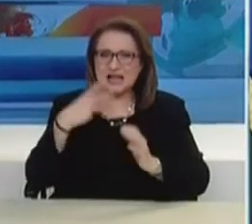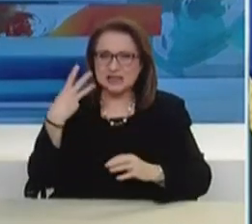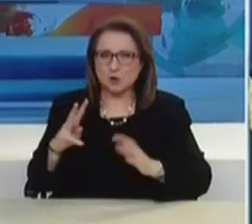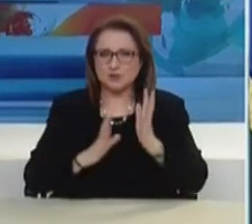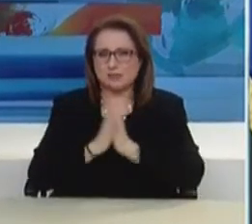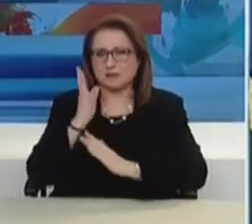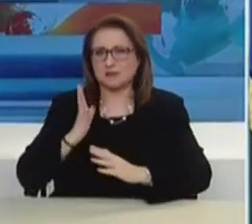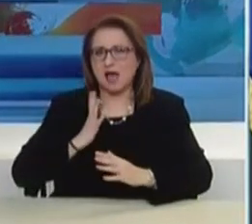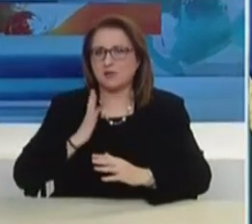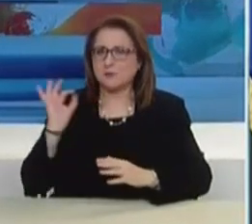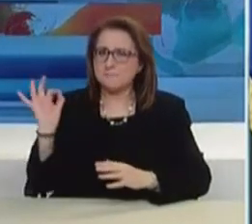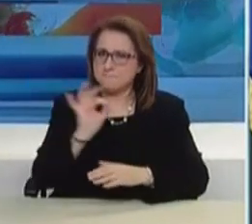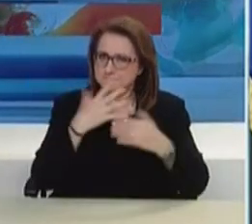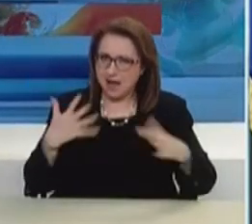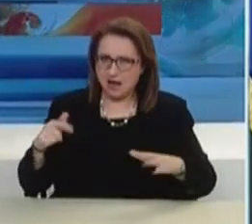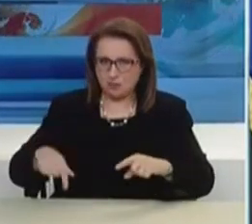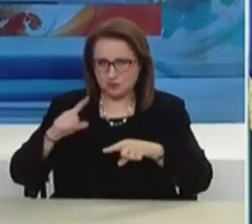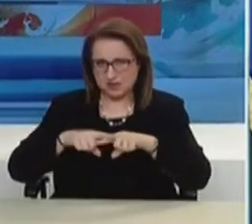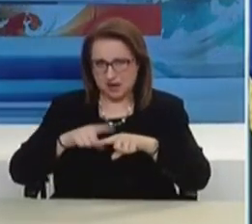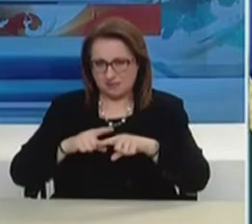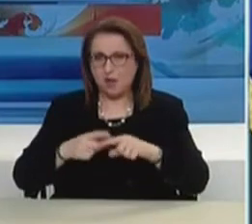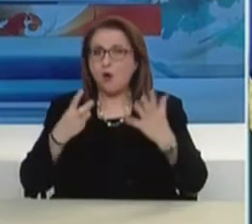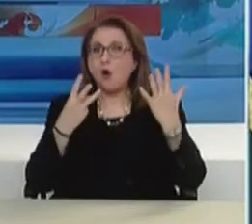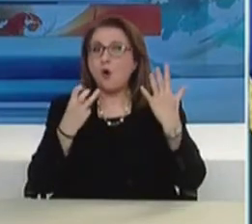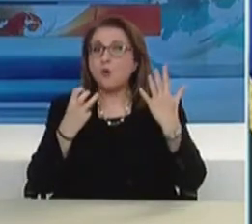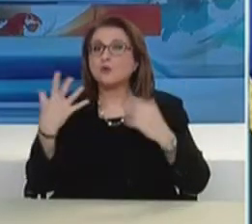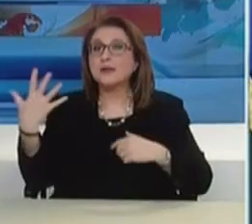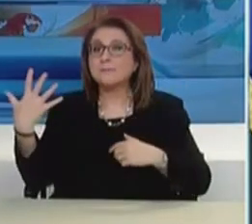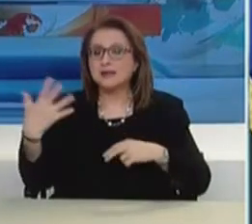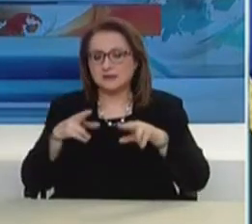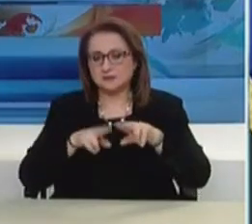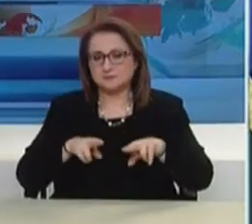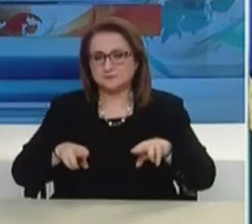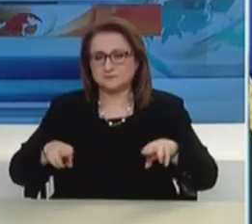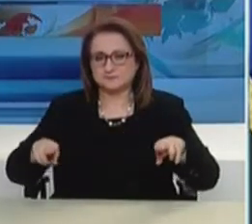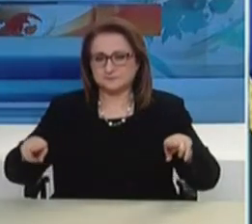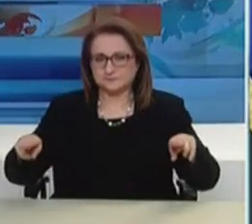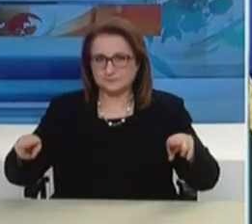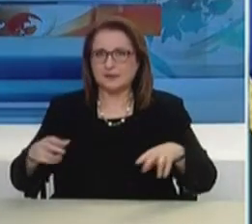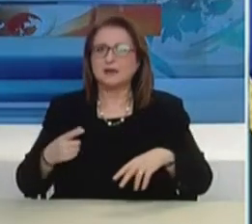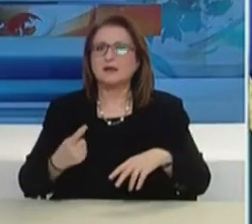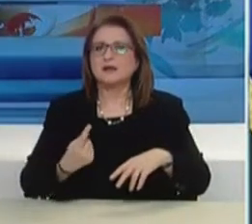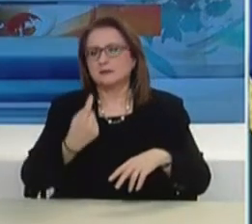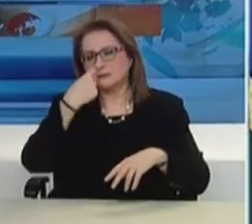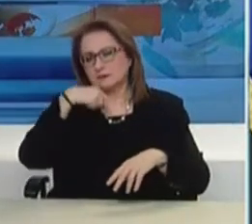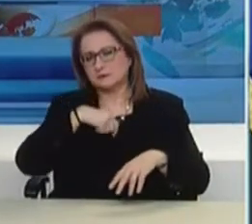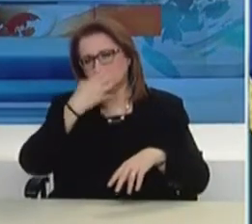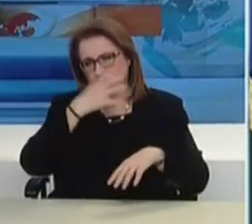1314. 85 συμπολίτες μας νοσηλεύονται διασωληνωμένοι. Η μέση ηλικία είναι 66 ετών.